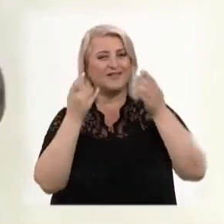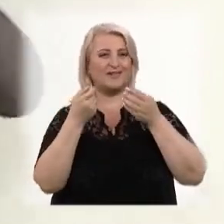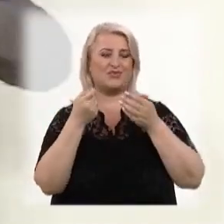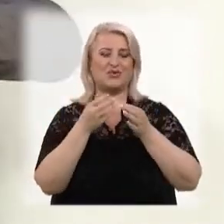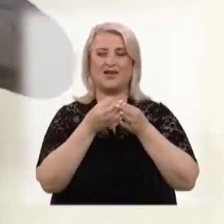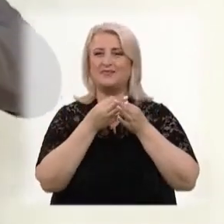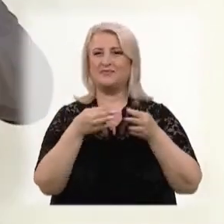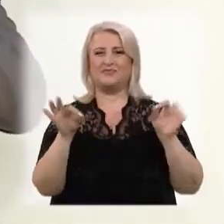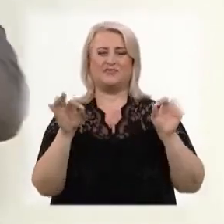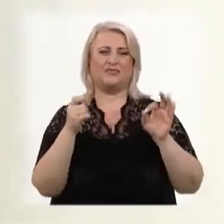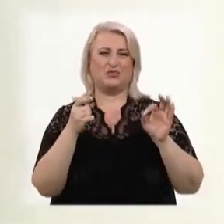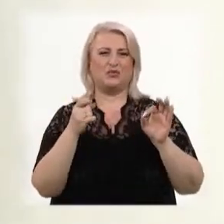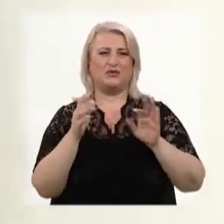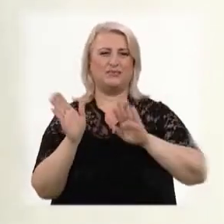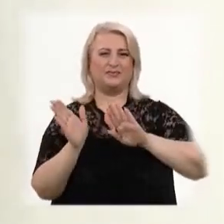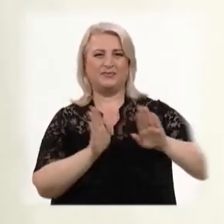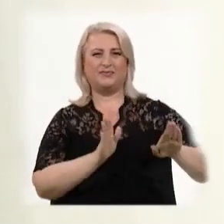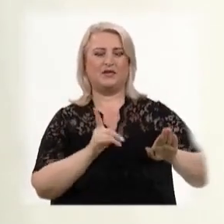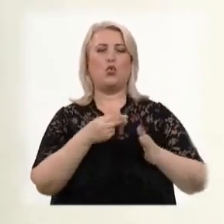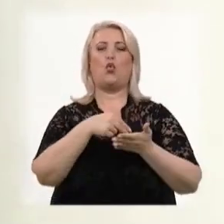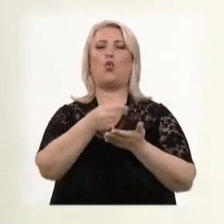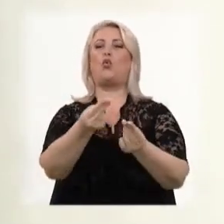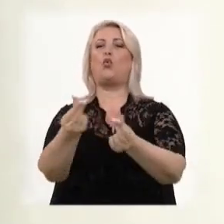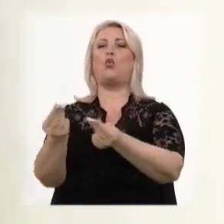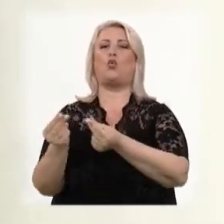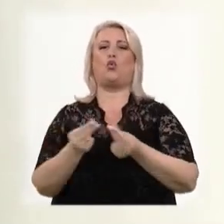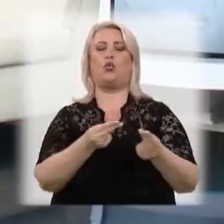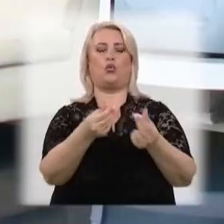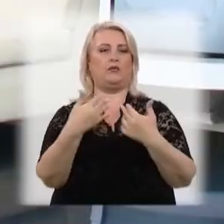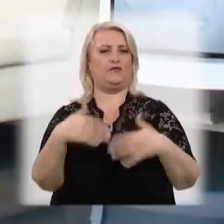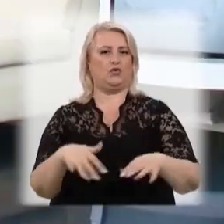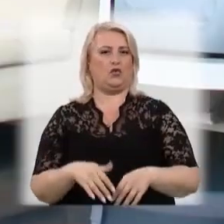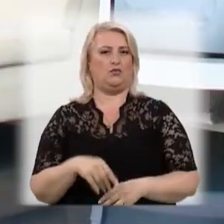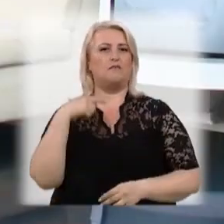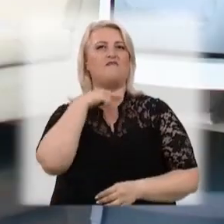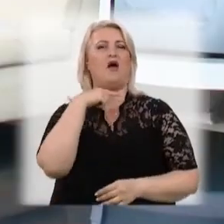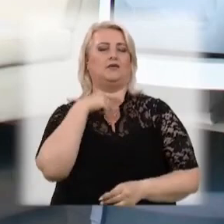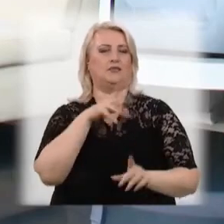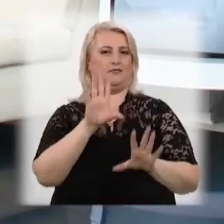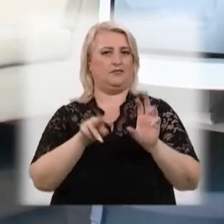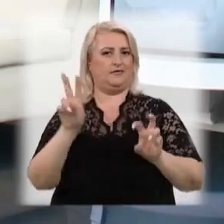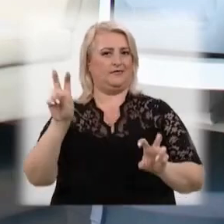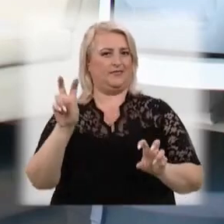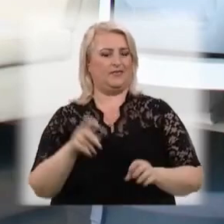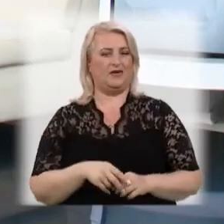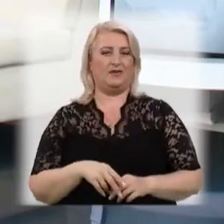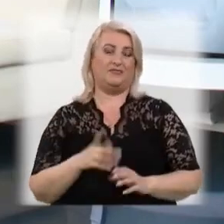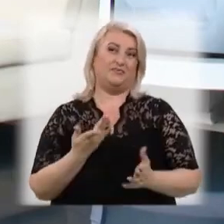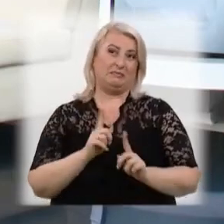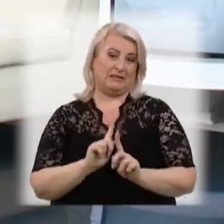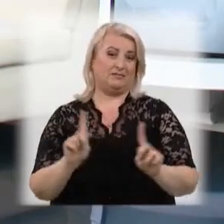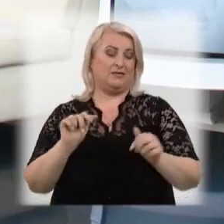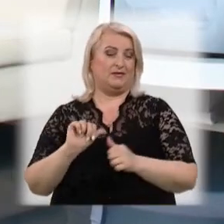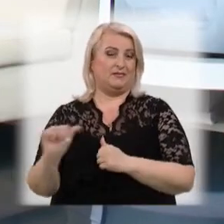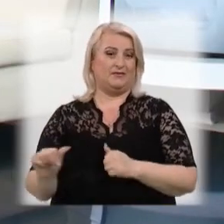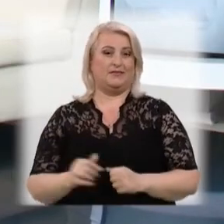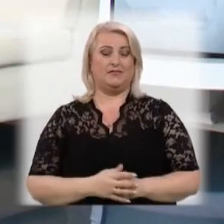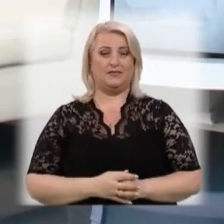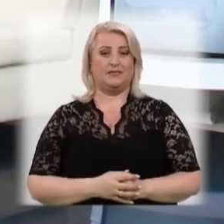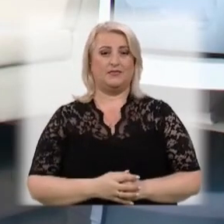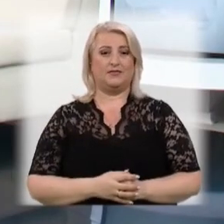lăsăm mai sunt doar cumpăr cumpăr cumpăr sau carne Ce mai zici așa deviere și vreau ceva Tips and tricks